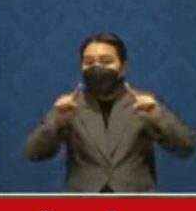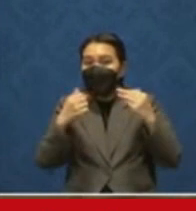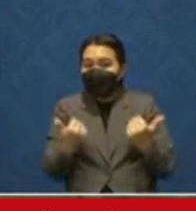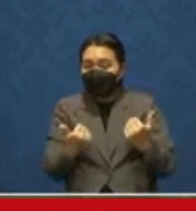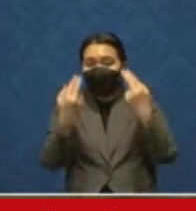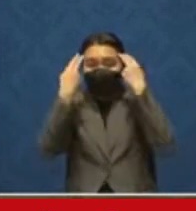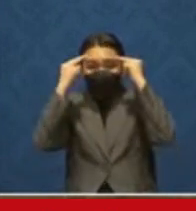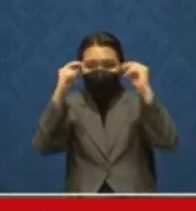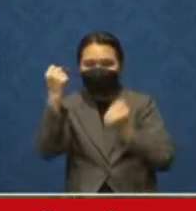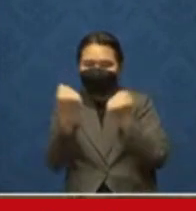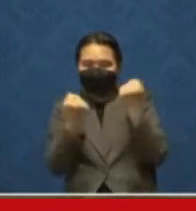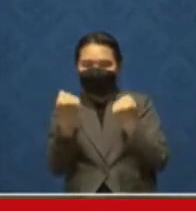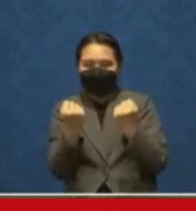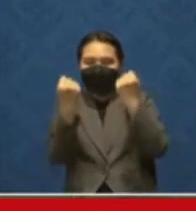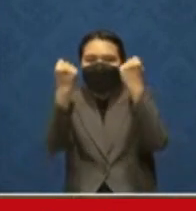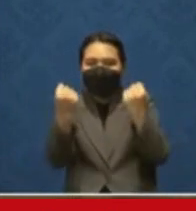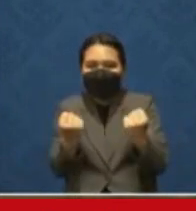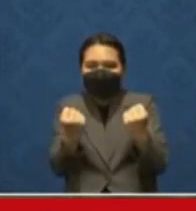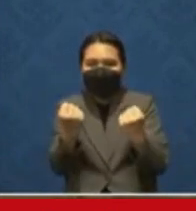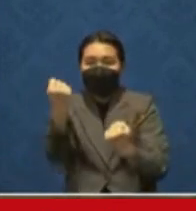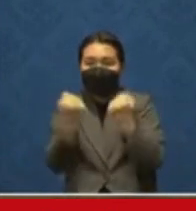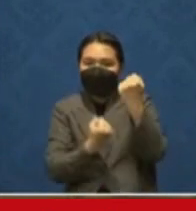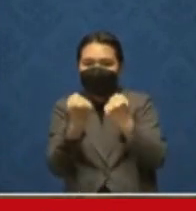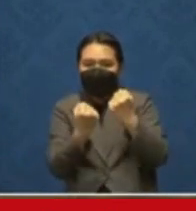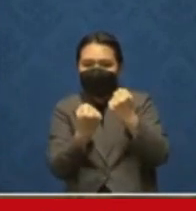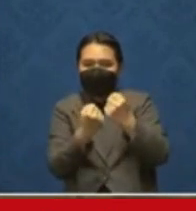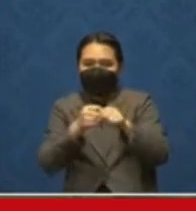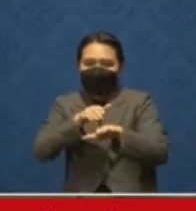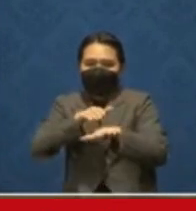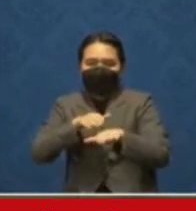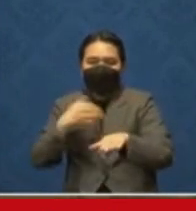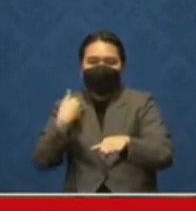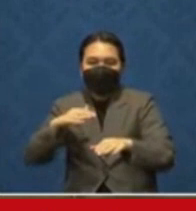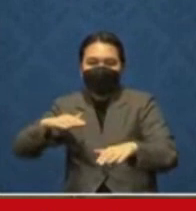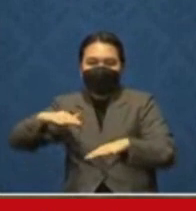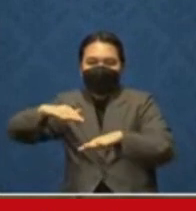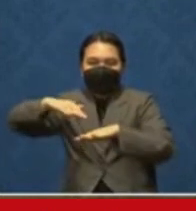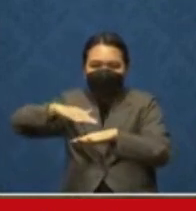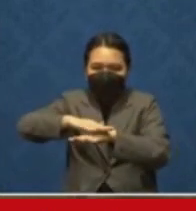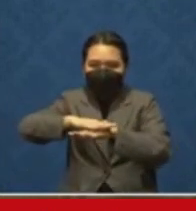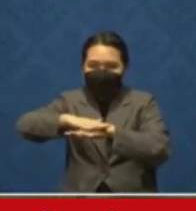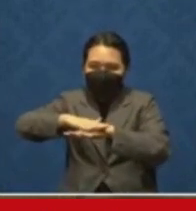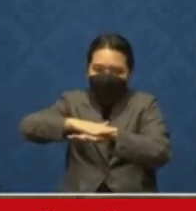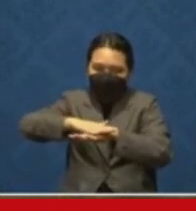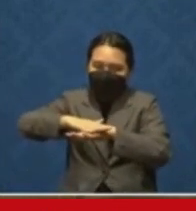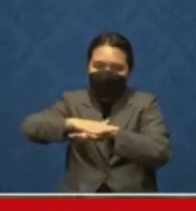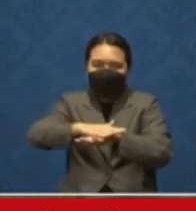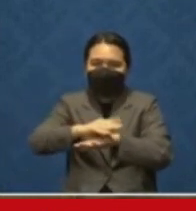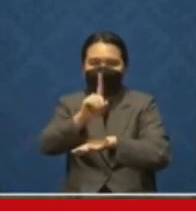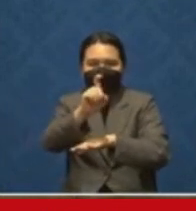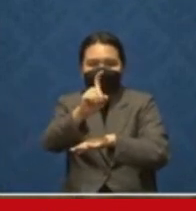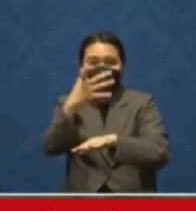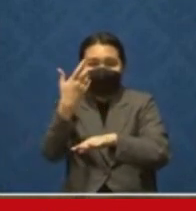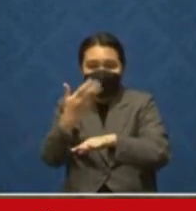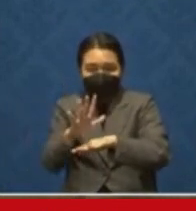ชนเป็นคนขับบางคนก็เปรียบเทียบกันไปต่างๆนานาแต่ผมจะเปรียบอย่างนี้ครับค่ะวันนี้ท่านนายกเป็น